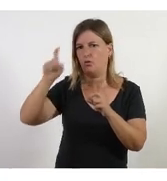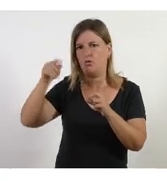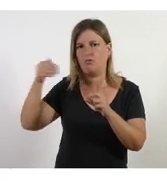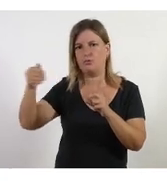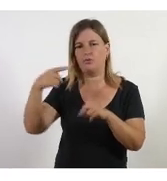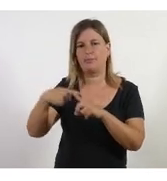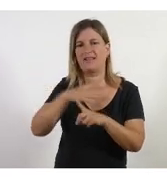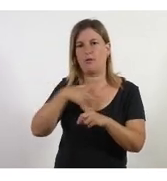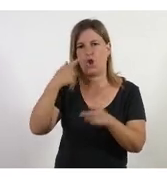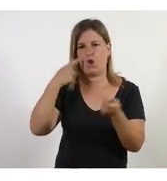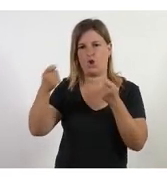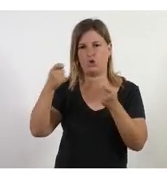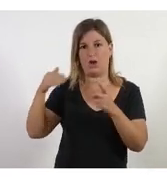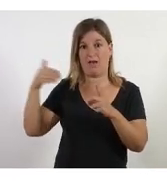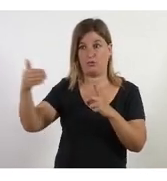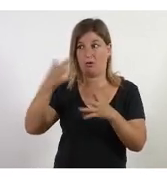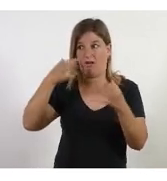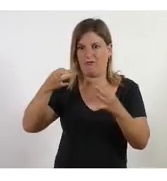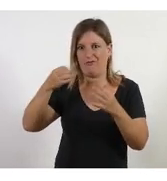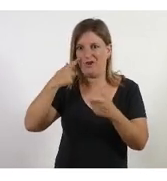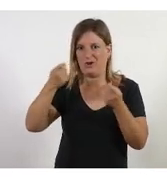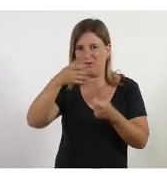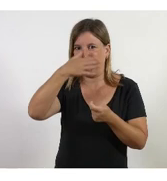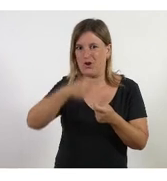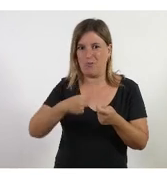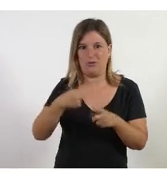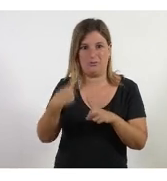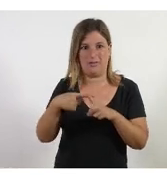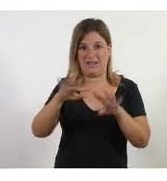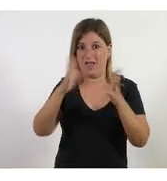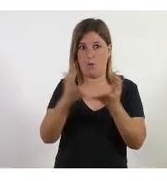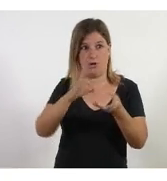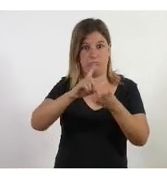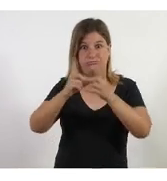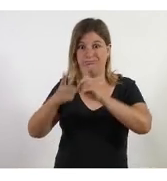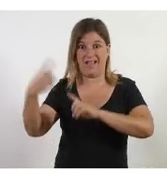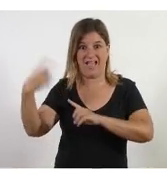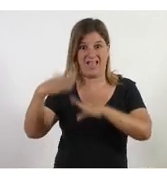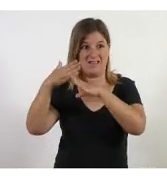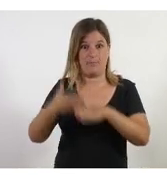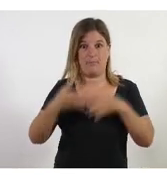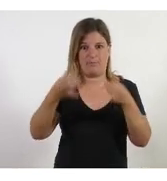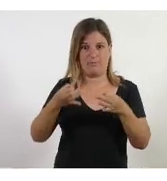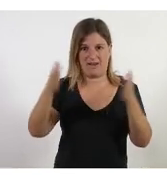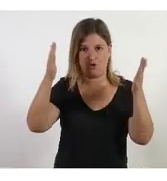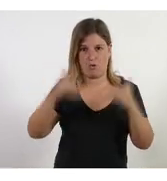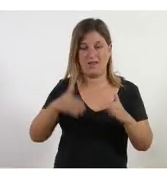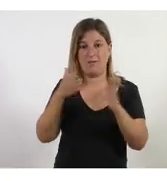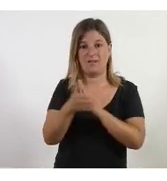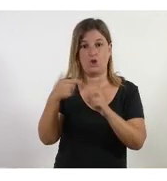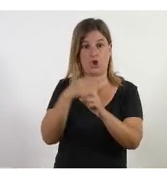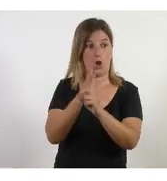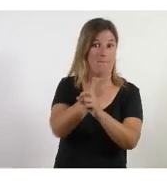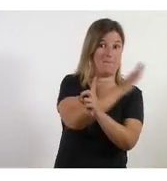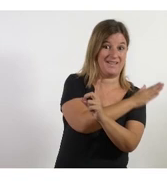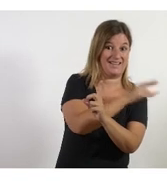el futur, quan no és controlable, perquè estem en un món impermanent. Llavors, des de la meva experiència del passat,